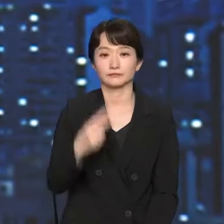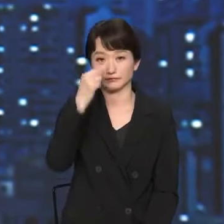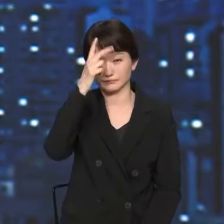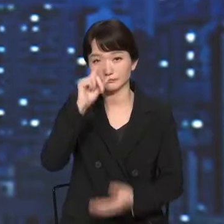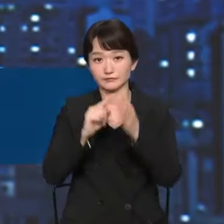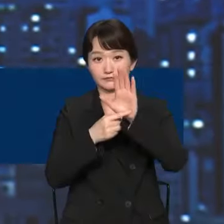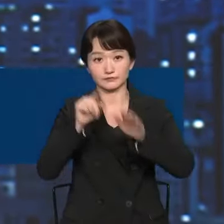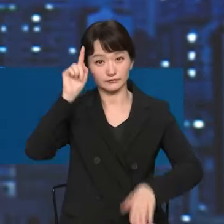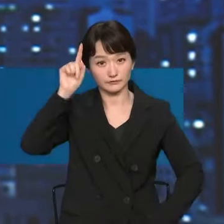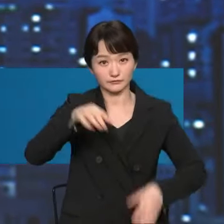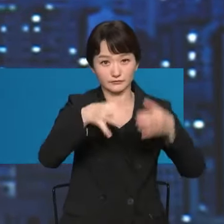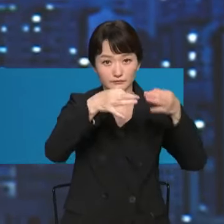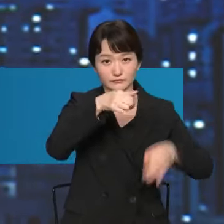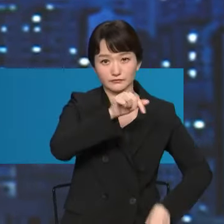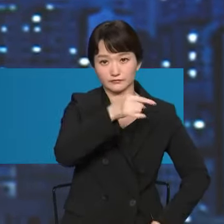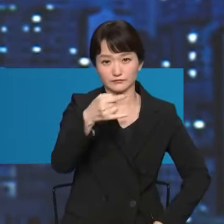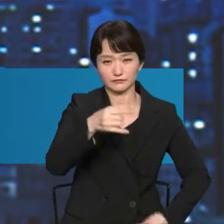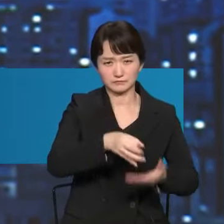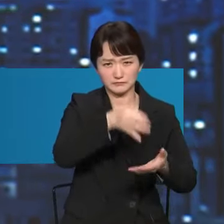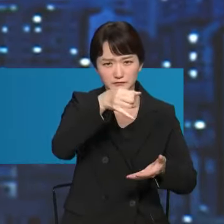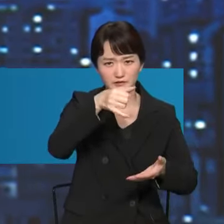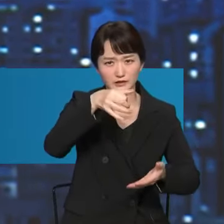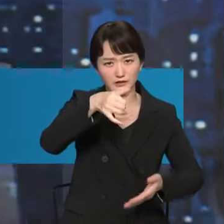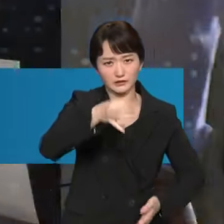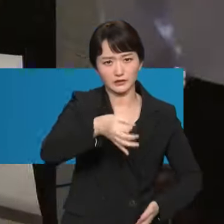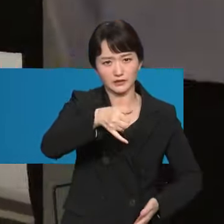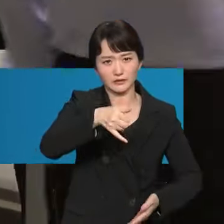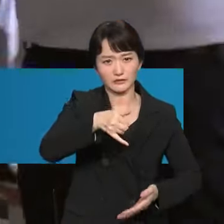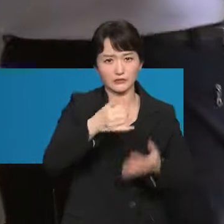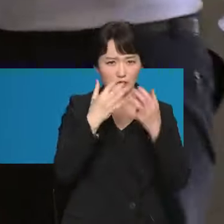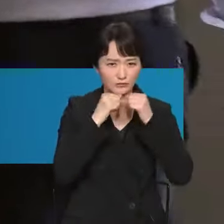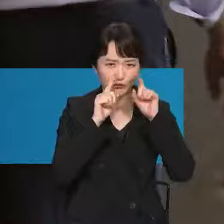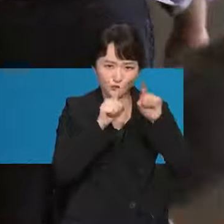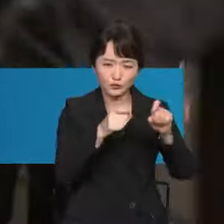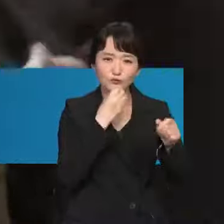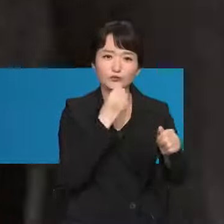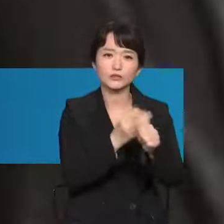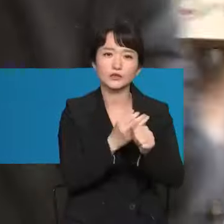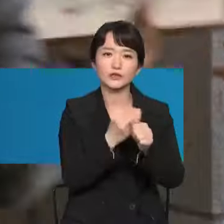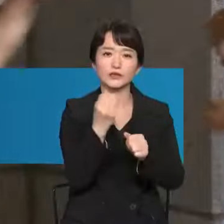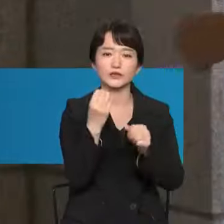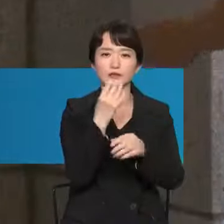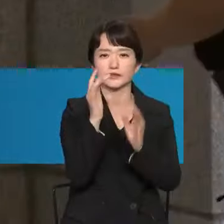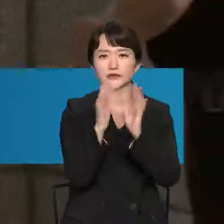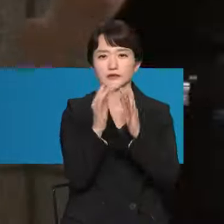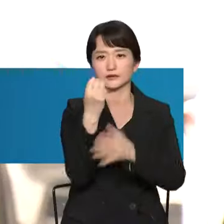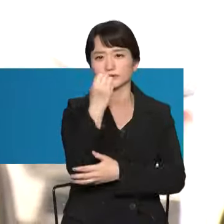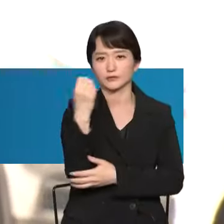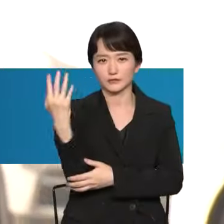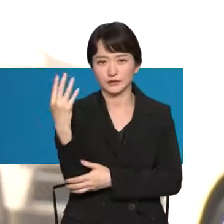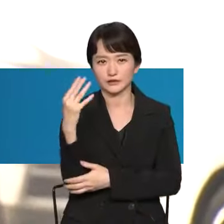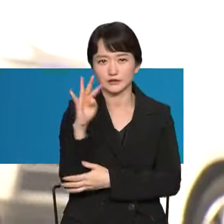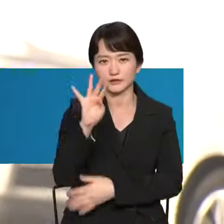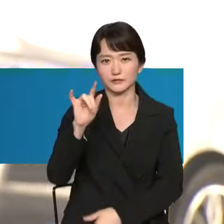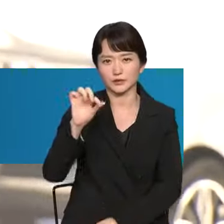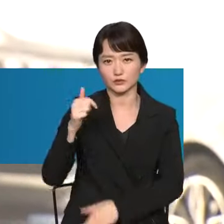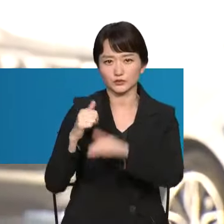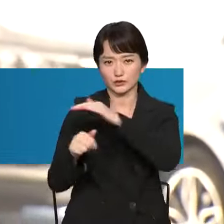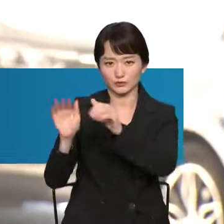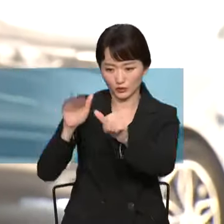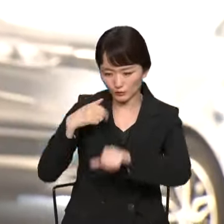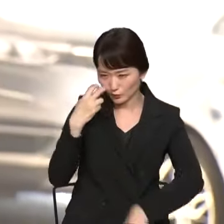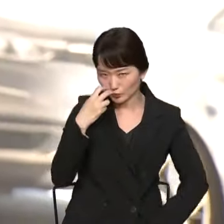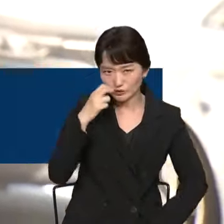검찰이 내일 김건희 여사의 명품 가방 수수 의혹을 고발한 인터넷 매체 서울의 소리 백은종 대표를 불러 조사합니다.